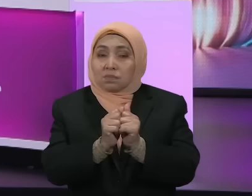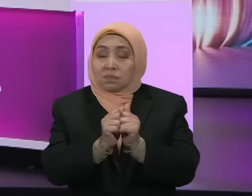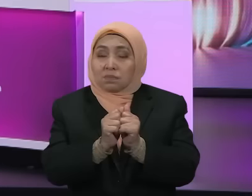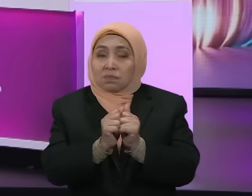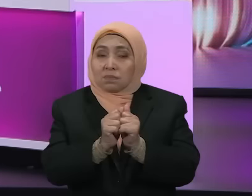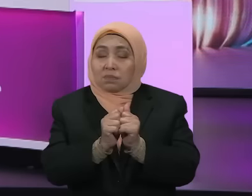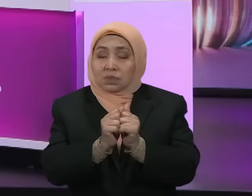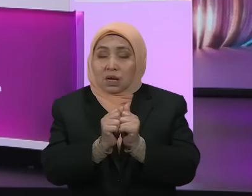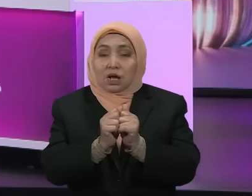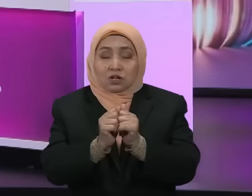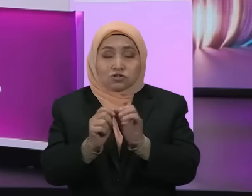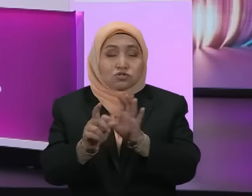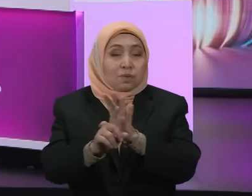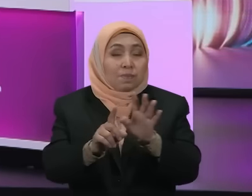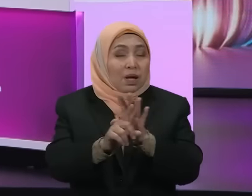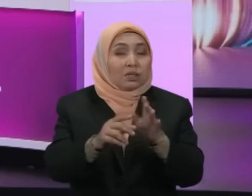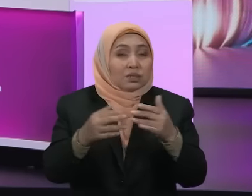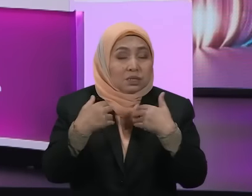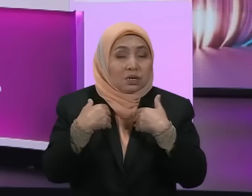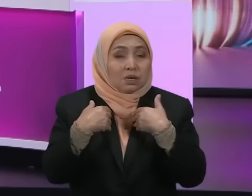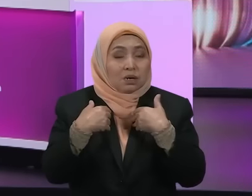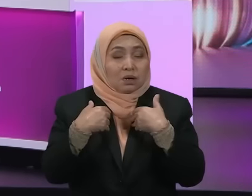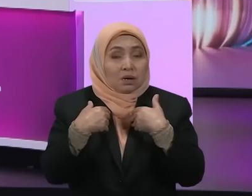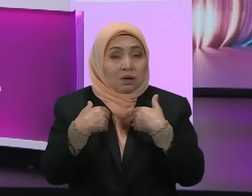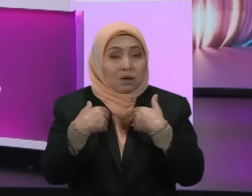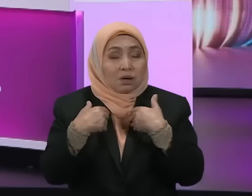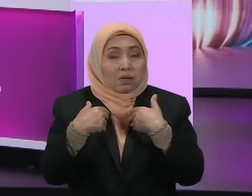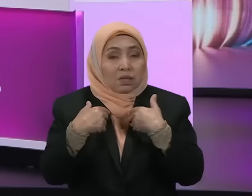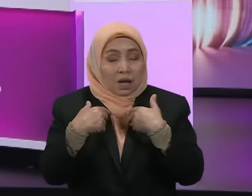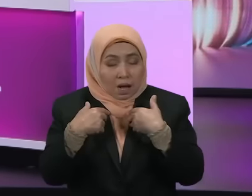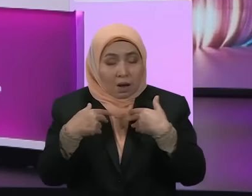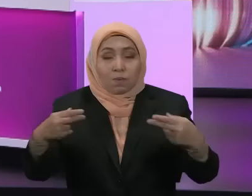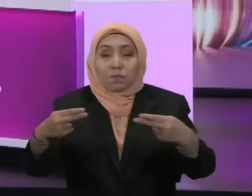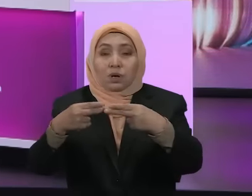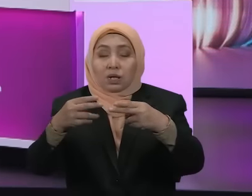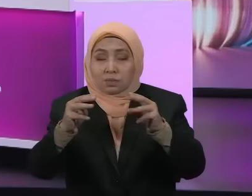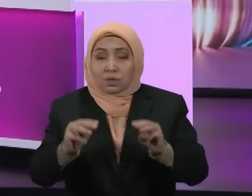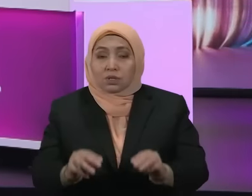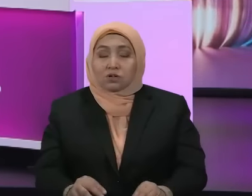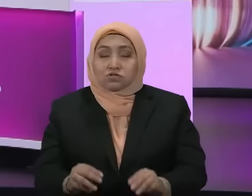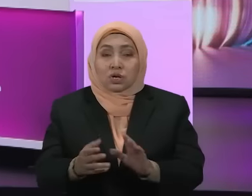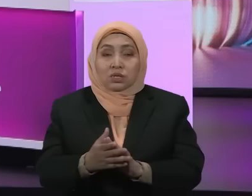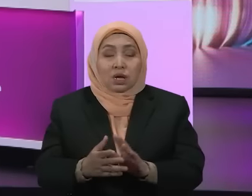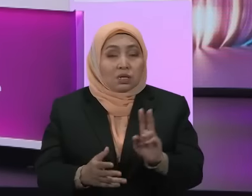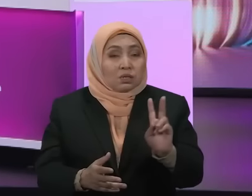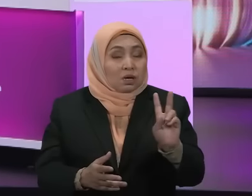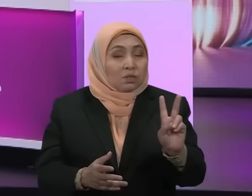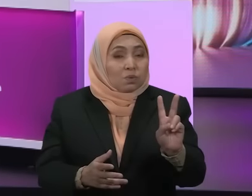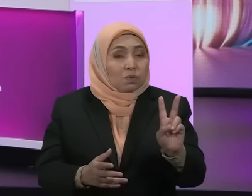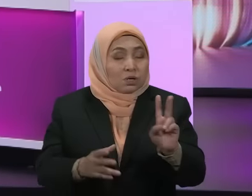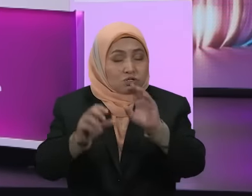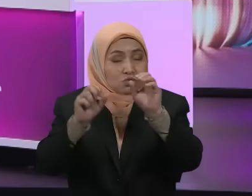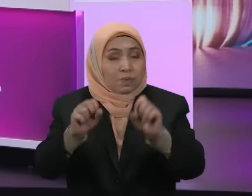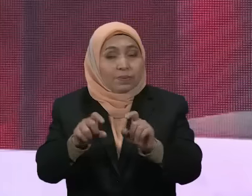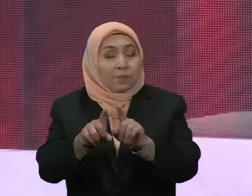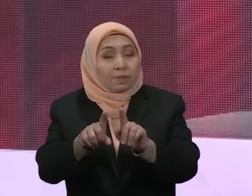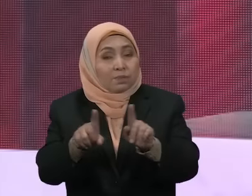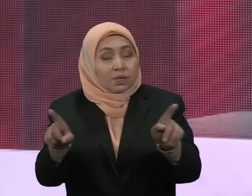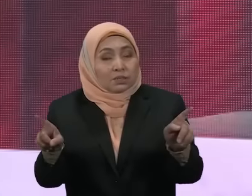jemaah lah, jemaah, ataupun ya, ada ya, situ hubungan kemanusiaan lah. Betul. Tak ada, maknanya dua situasi yang berbeza. Dan